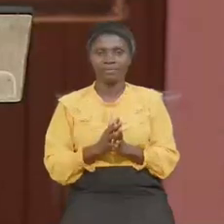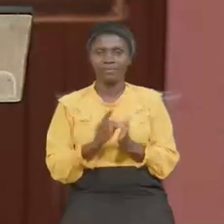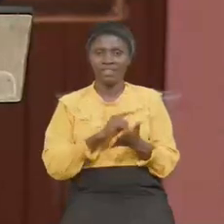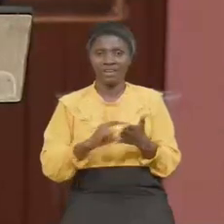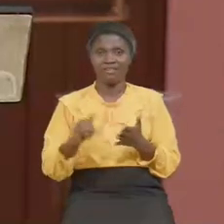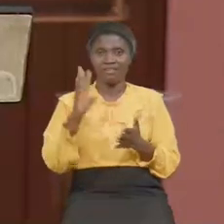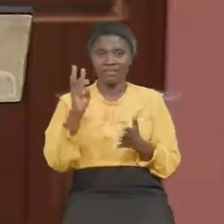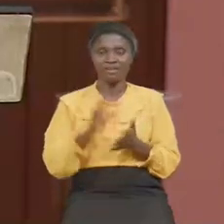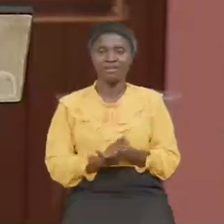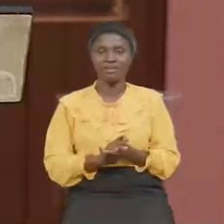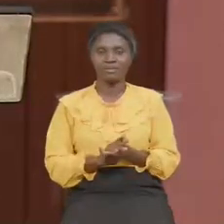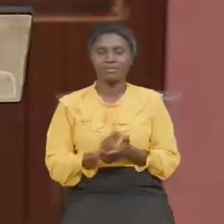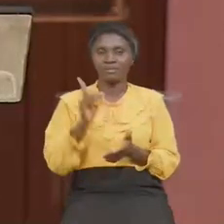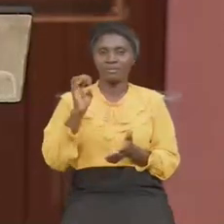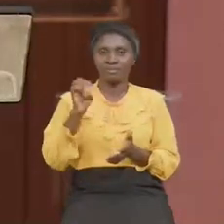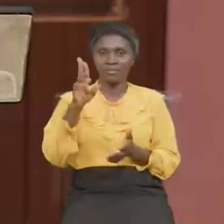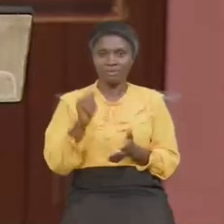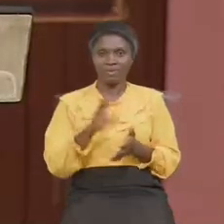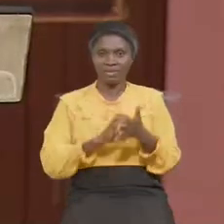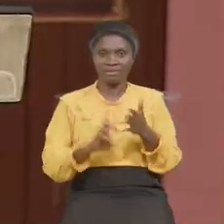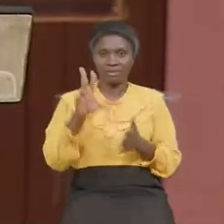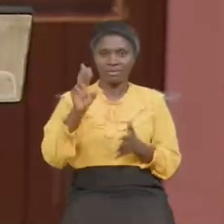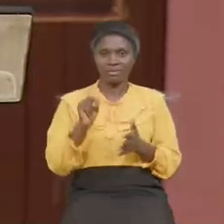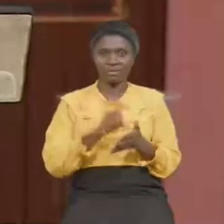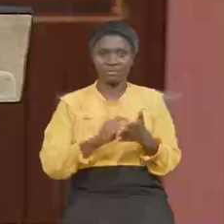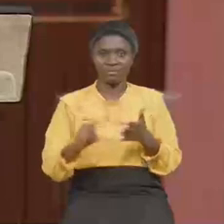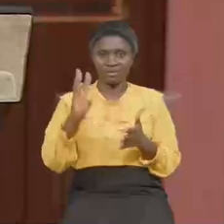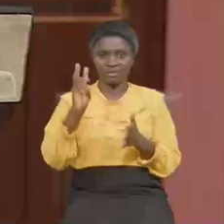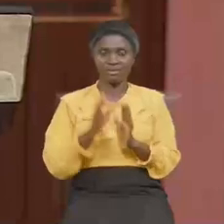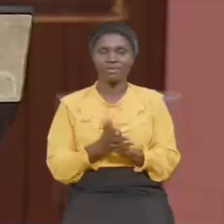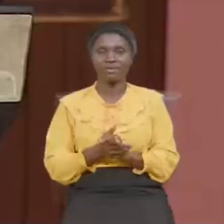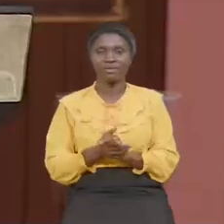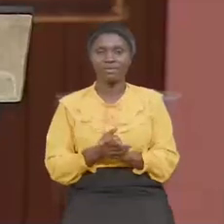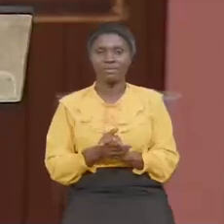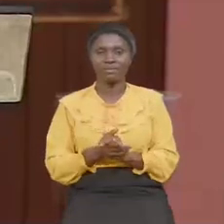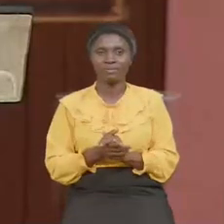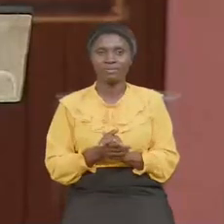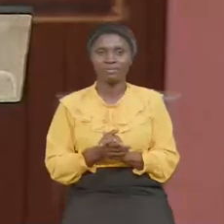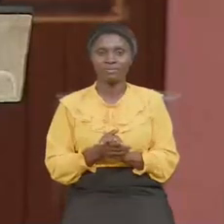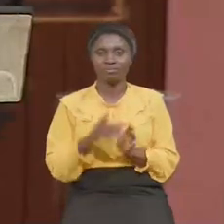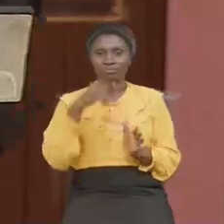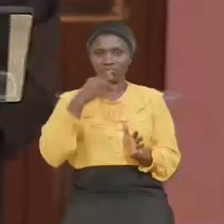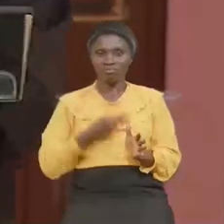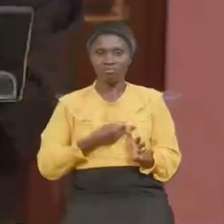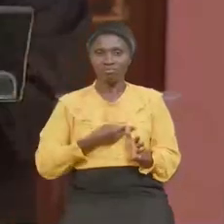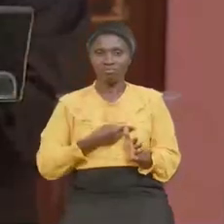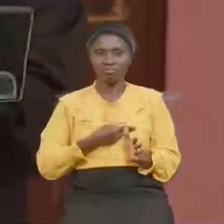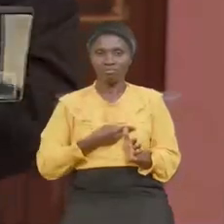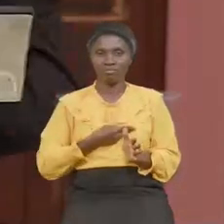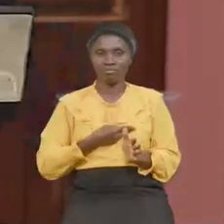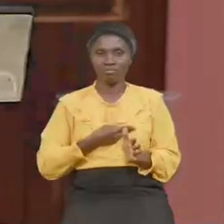En Deutéronome chapitre 30. Je vous lis ici le verset 36. Verset 6 dit. Il